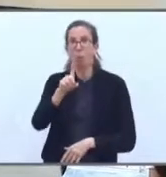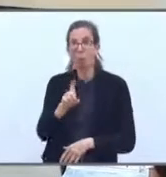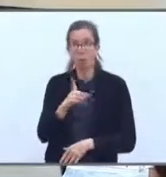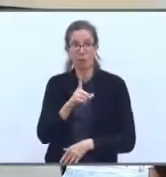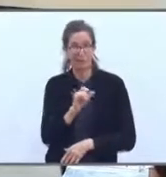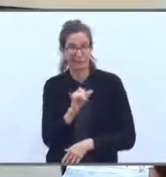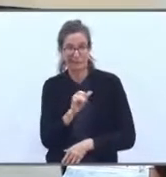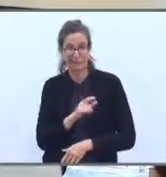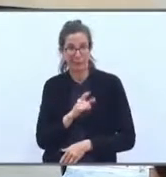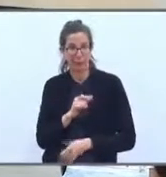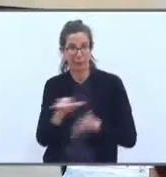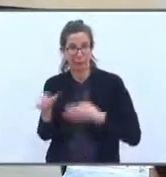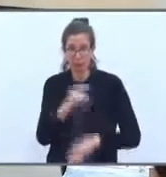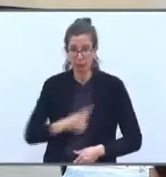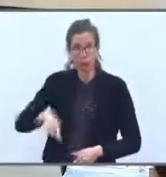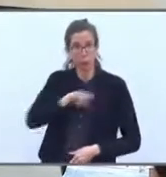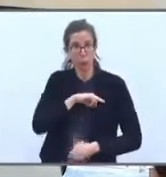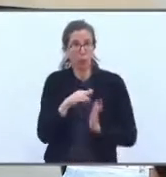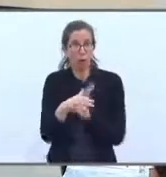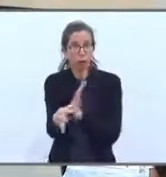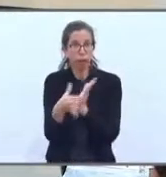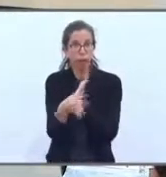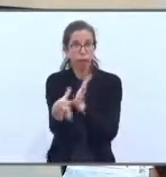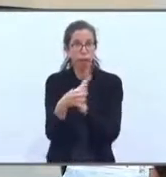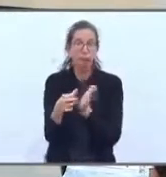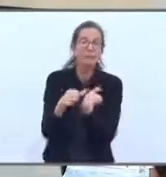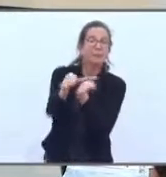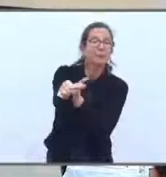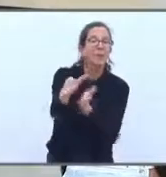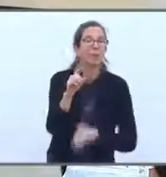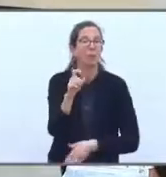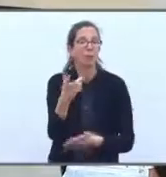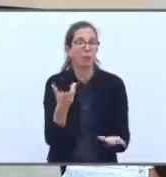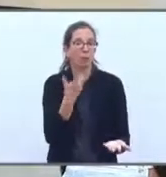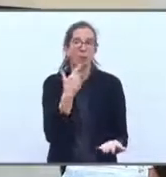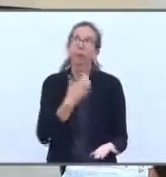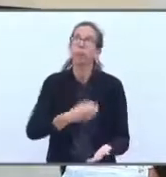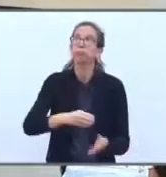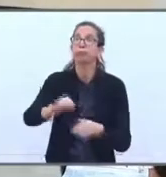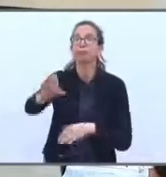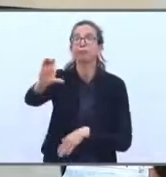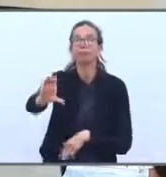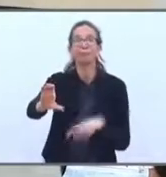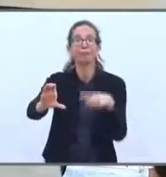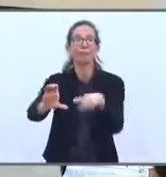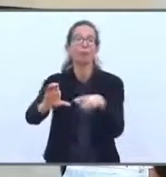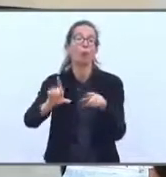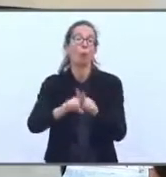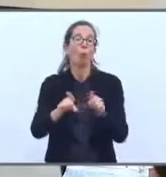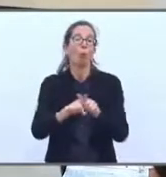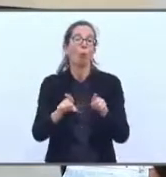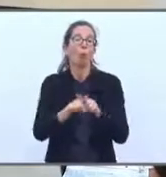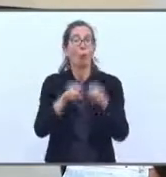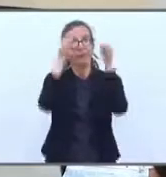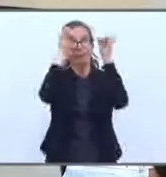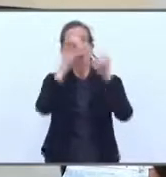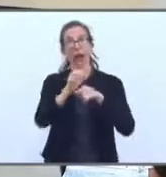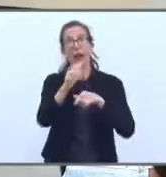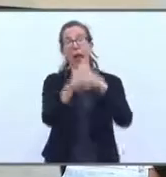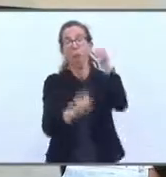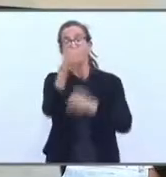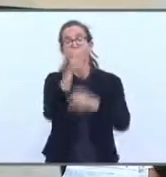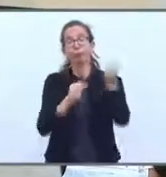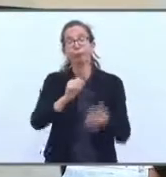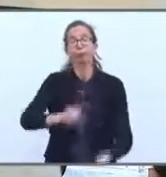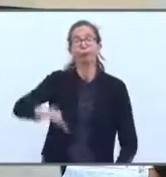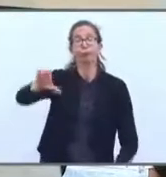que lorsque vous payez votre prix d'eau, eh ben, cet argent ne peut pas être utilisé comme une vache à lait par la collectivité pour faire autre chose, comme c'était le